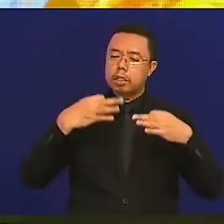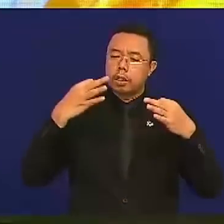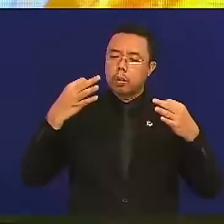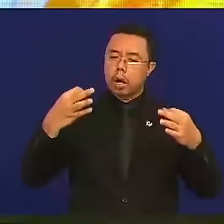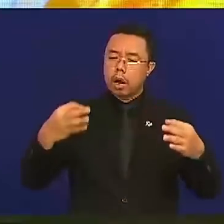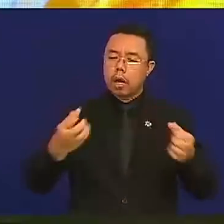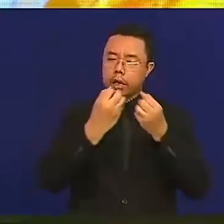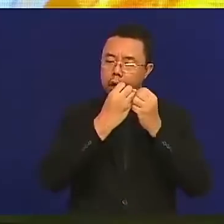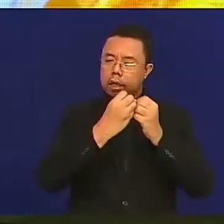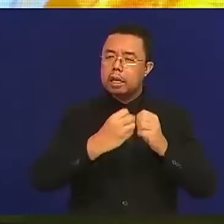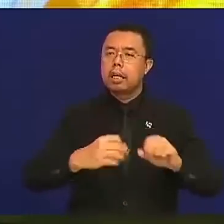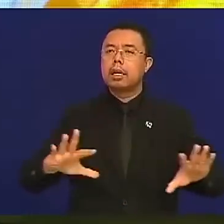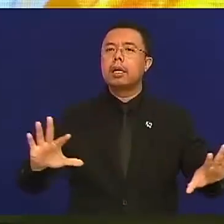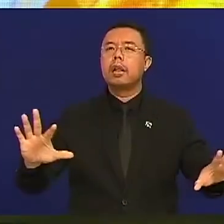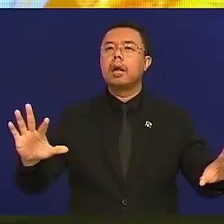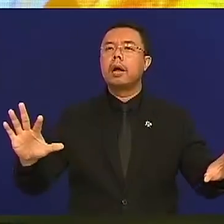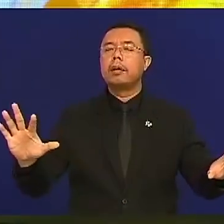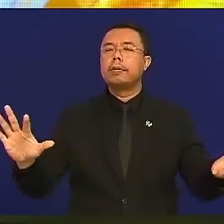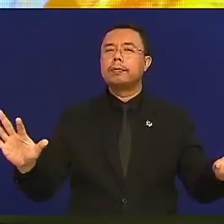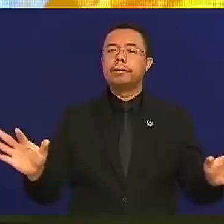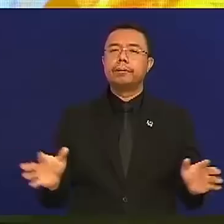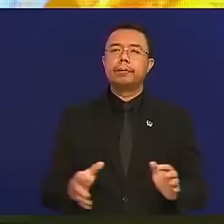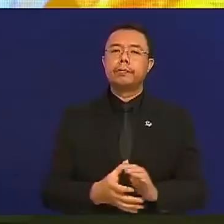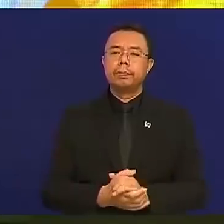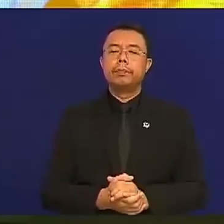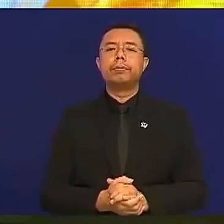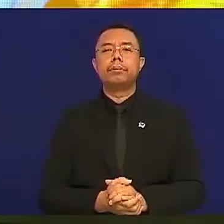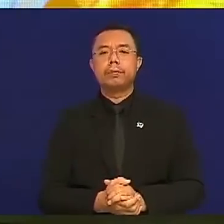Banyak jiwa yang terhilang